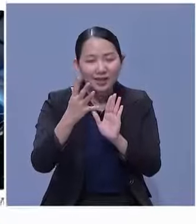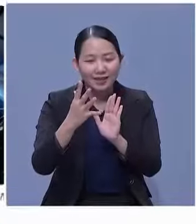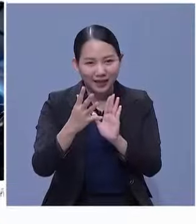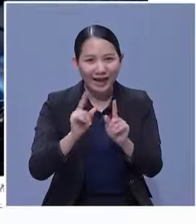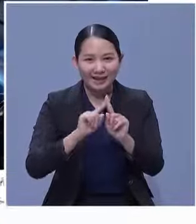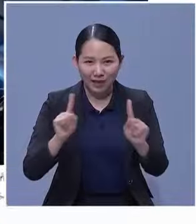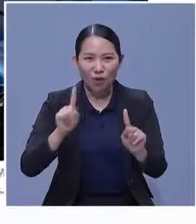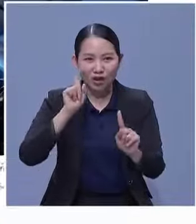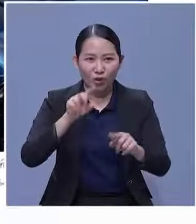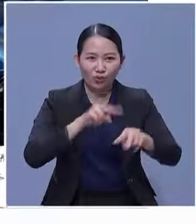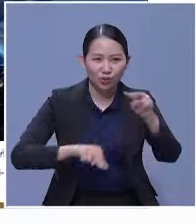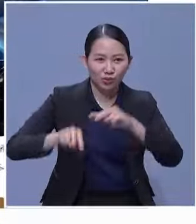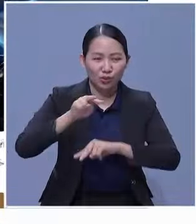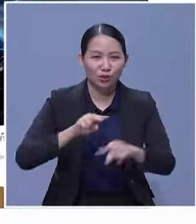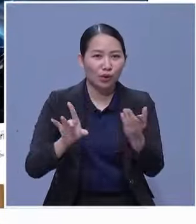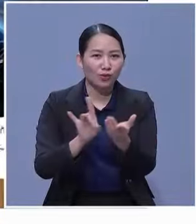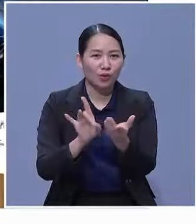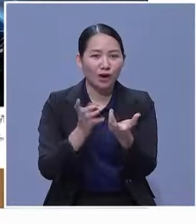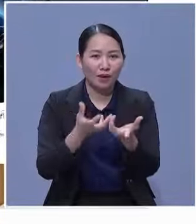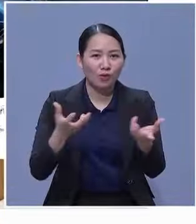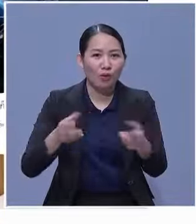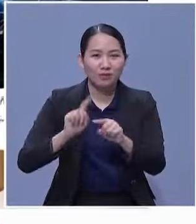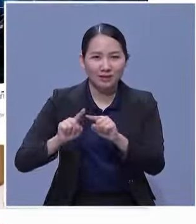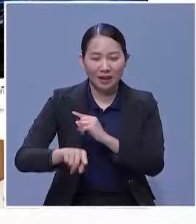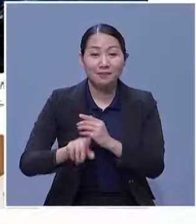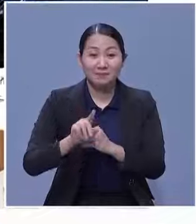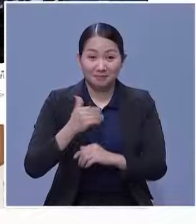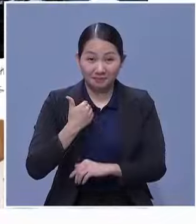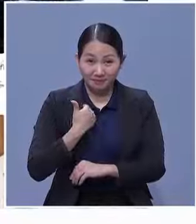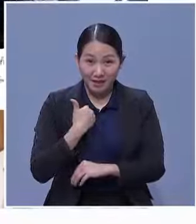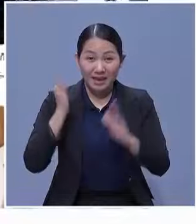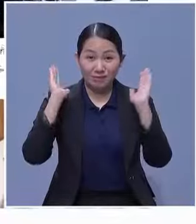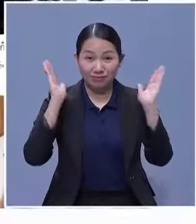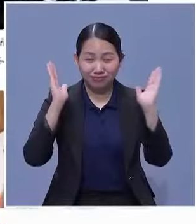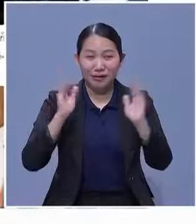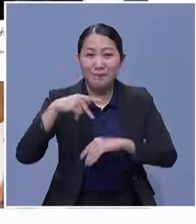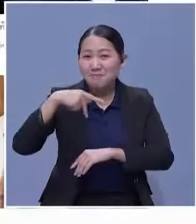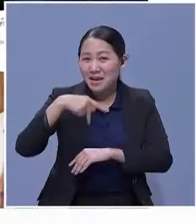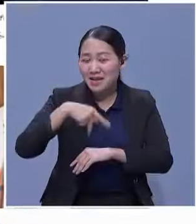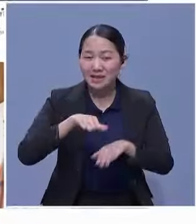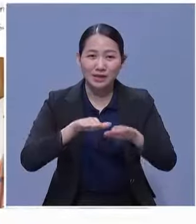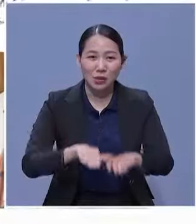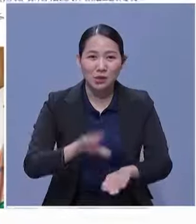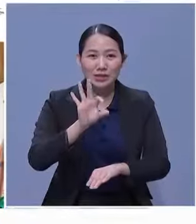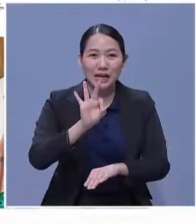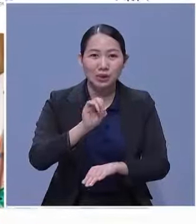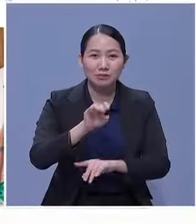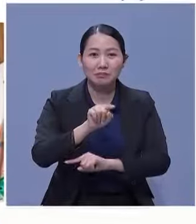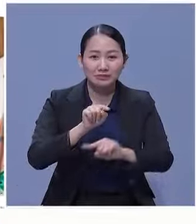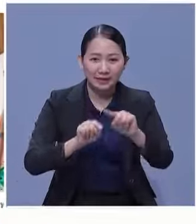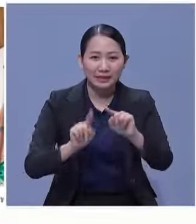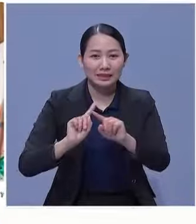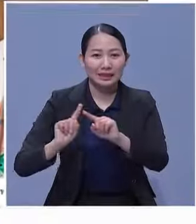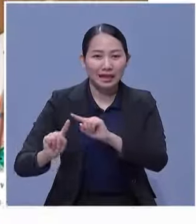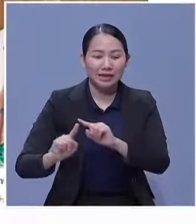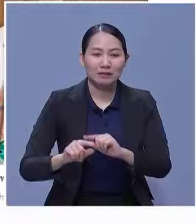คุณภาพสินค้ากรณีที่บอกว่ามีการลดราคาสูงสุดถึง 90%แบบเนี้ยต้องตรวจสอบกันนะครับหลัง